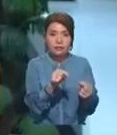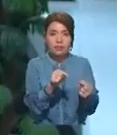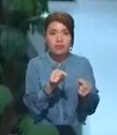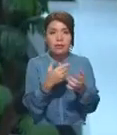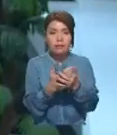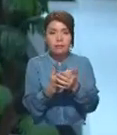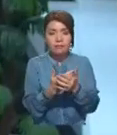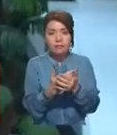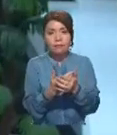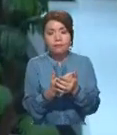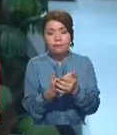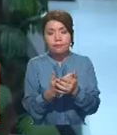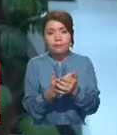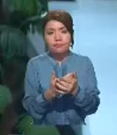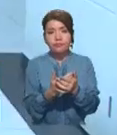айтқан кезде,